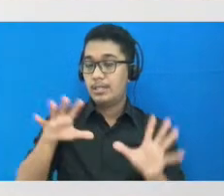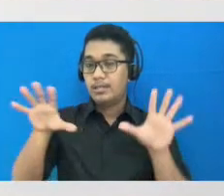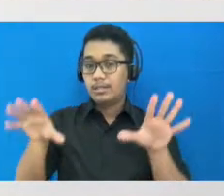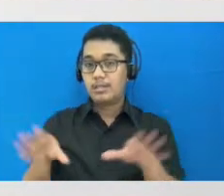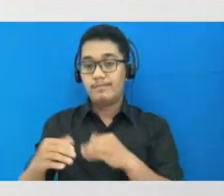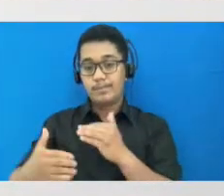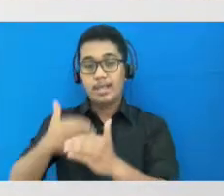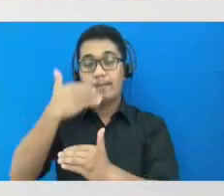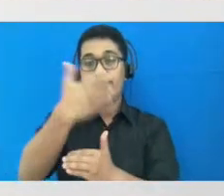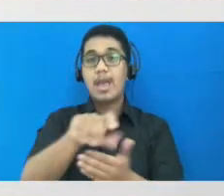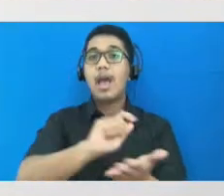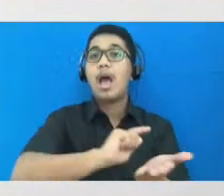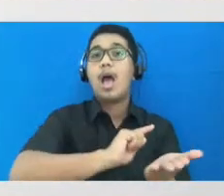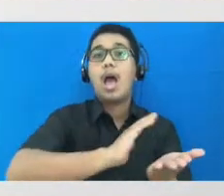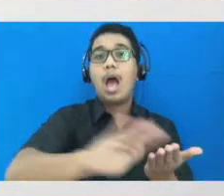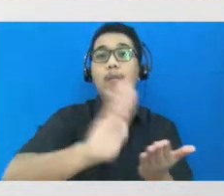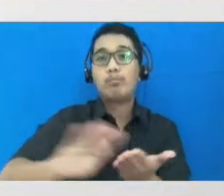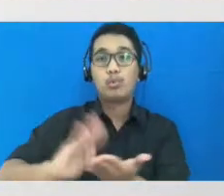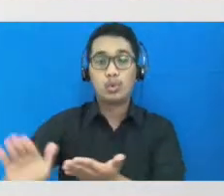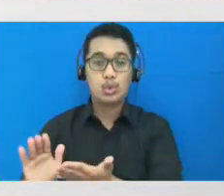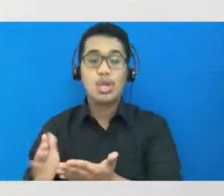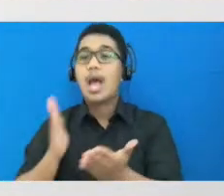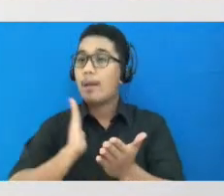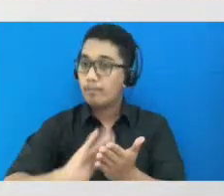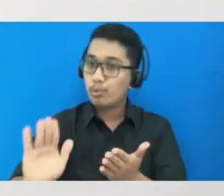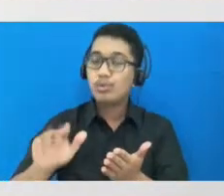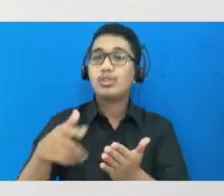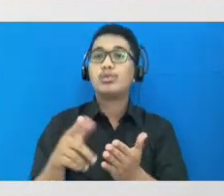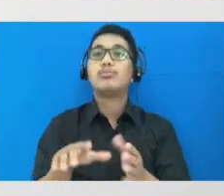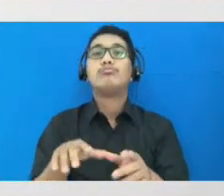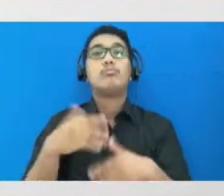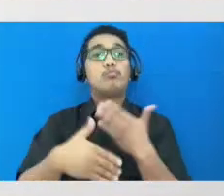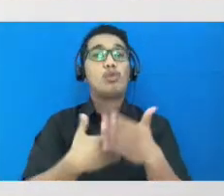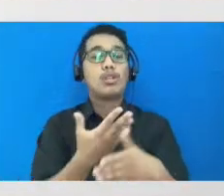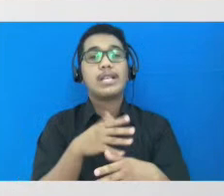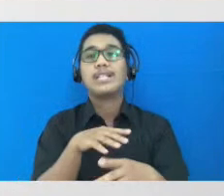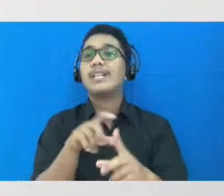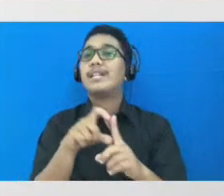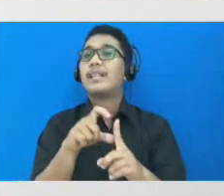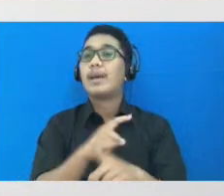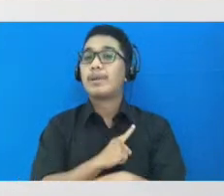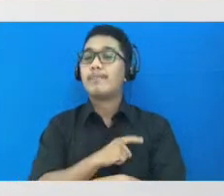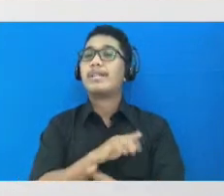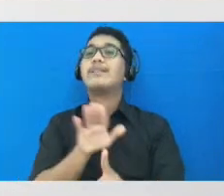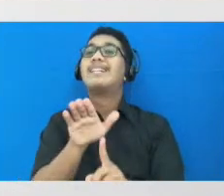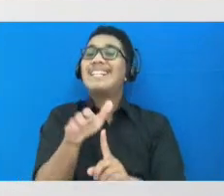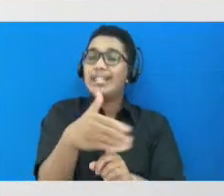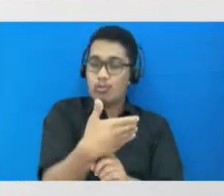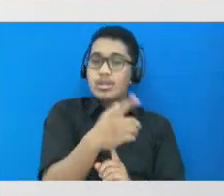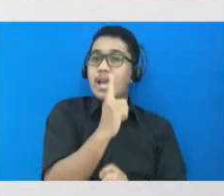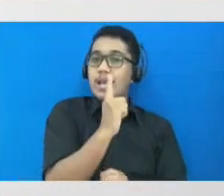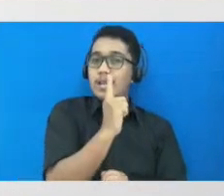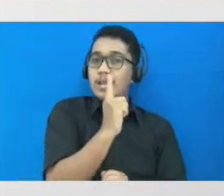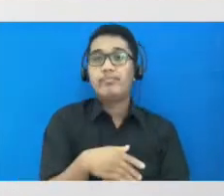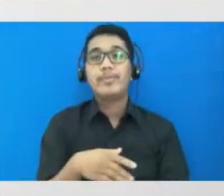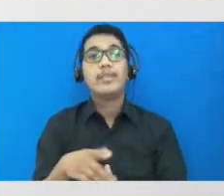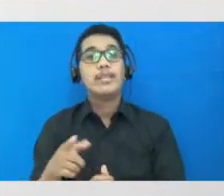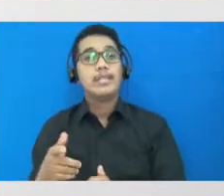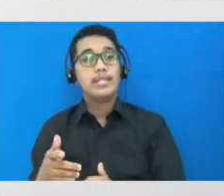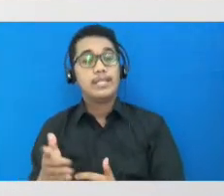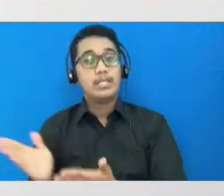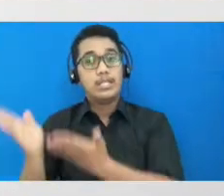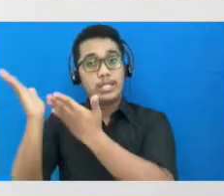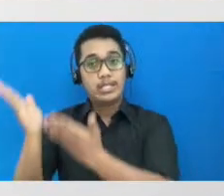penghapusan, semua dalam proses perlindungan data pribadi. Semua ini sebenarnya merupakan referensi utamanya ada